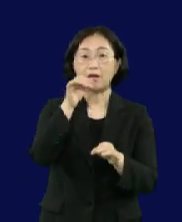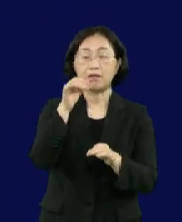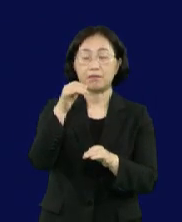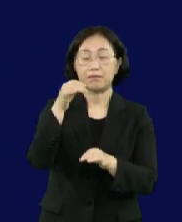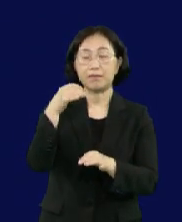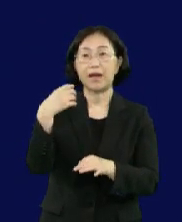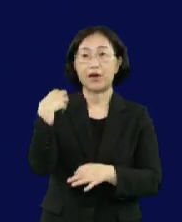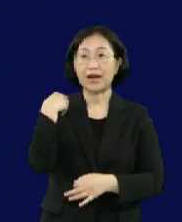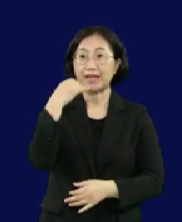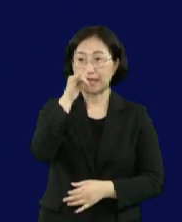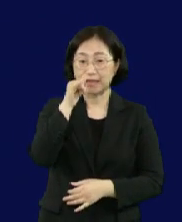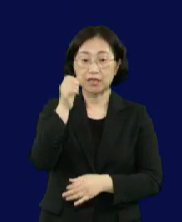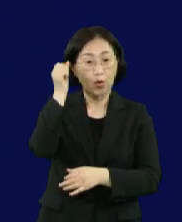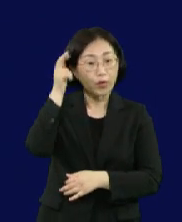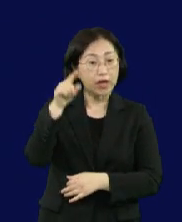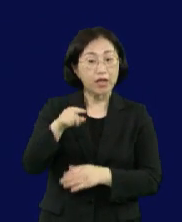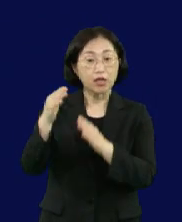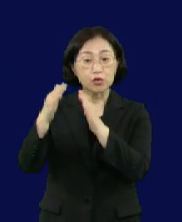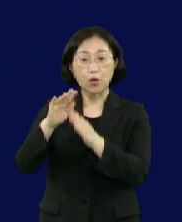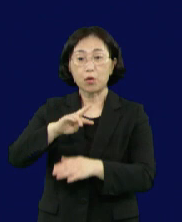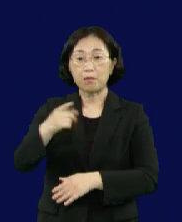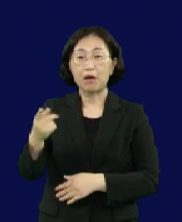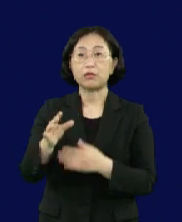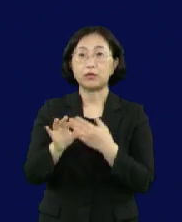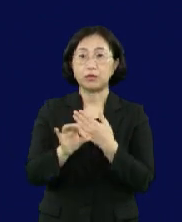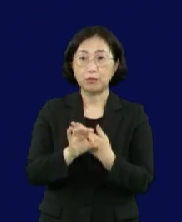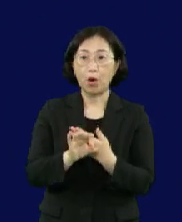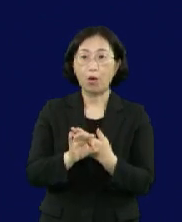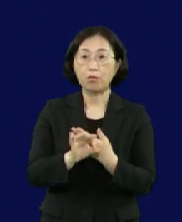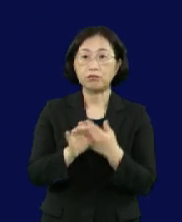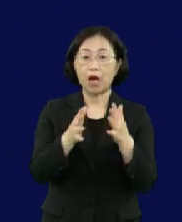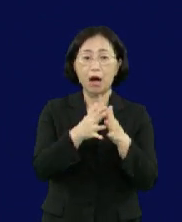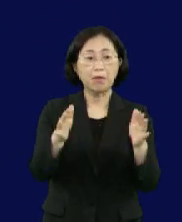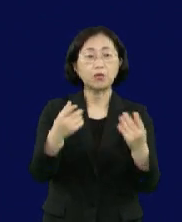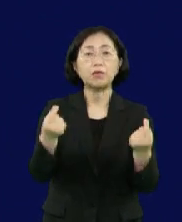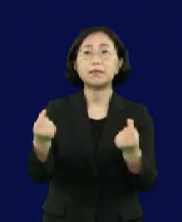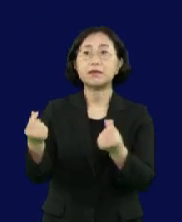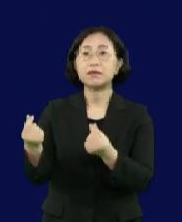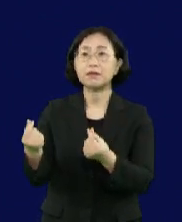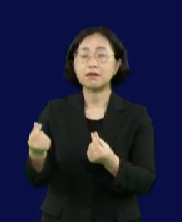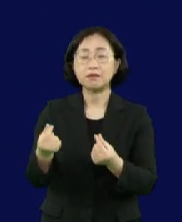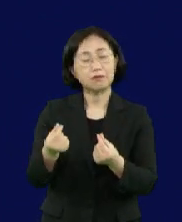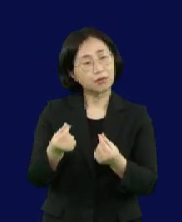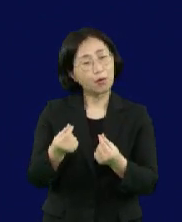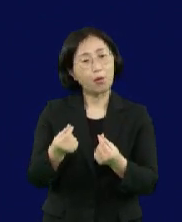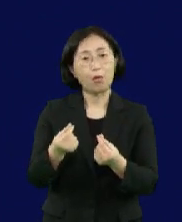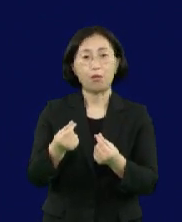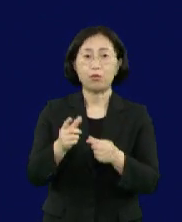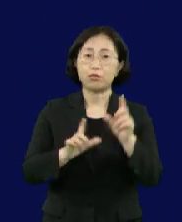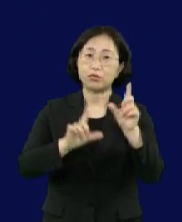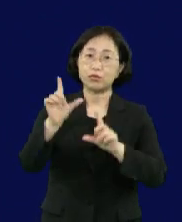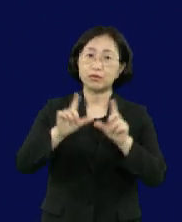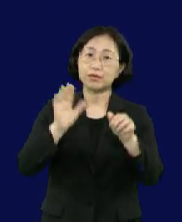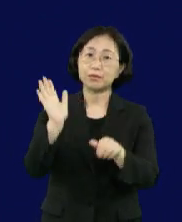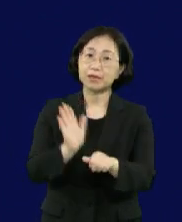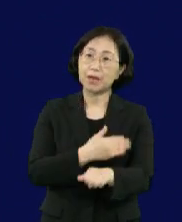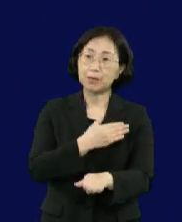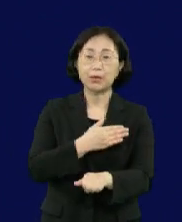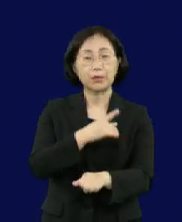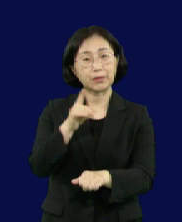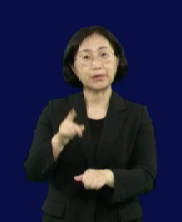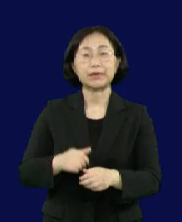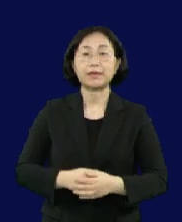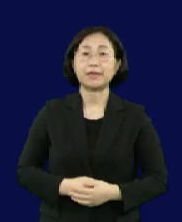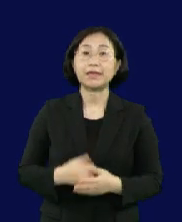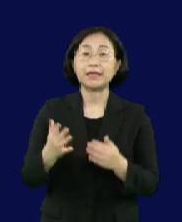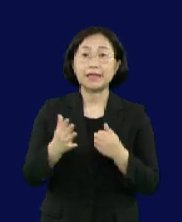호텔들이 주거시설로 변경이 된다라고 하면은 결국에 주거시설과 유사한 형태로 변하는 좀 잘못된 구조로 도시가 형성이 될 수